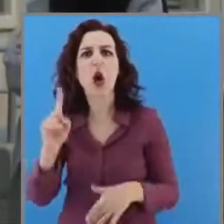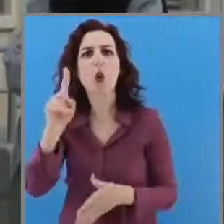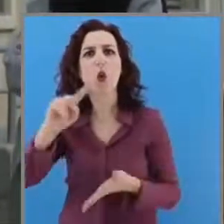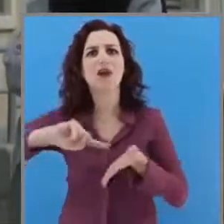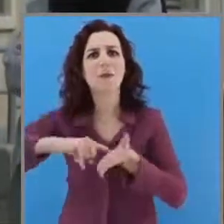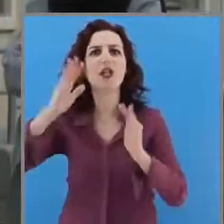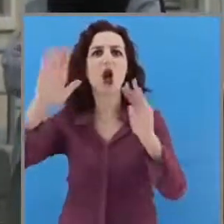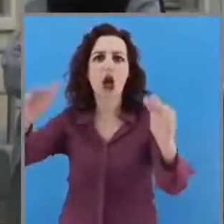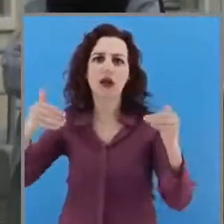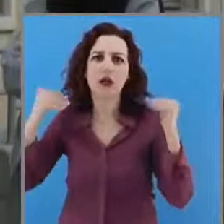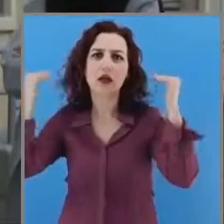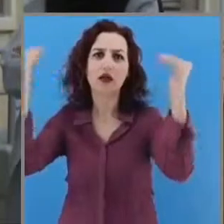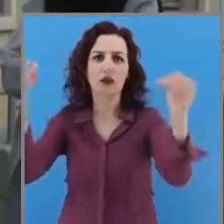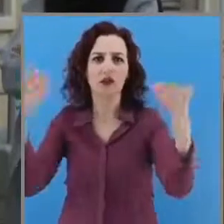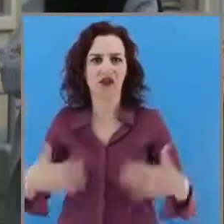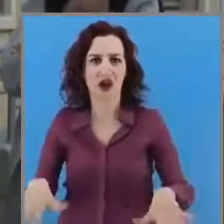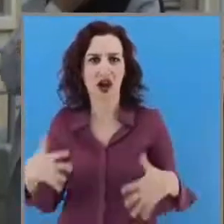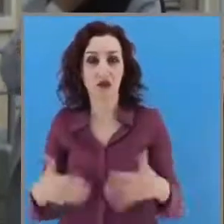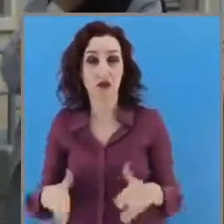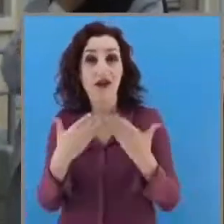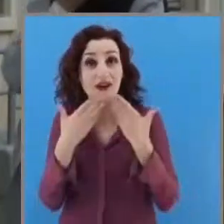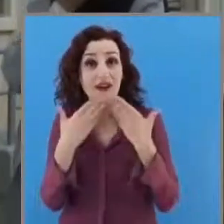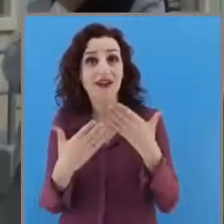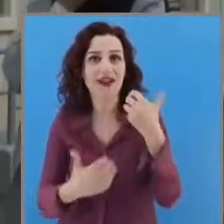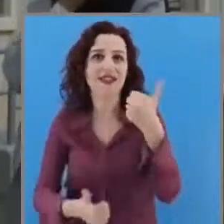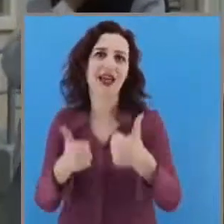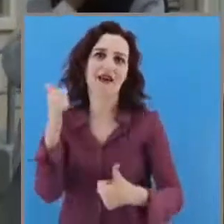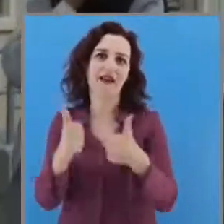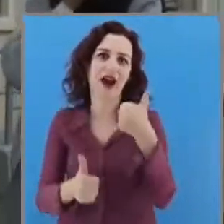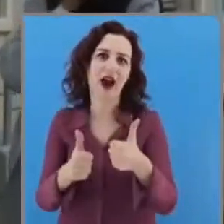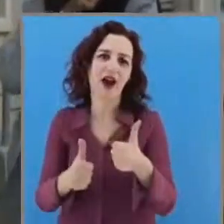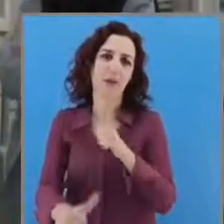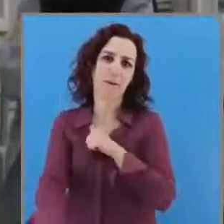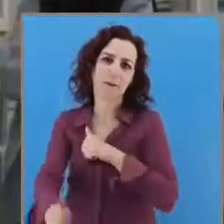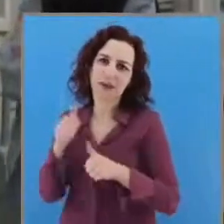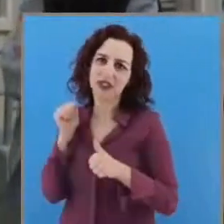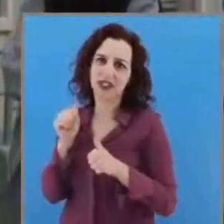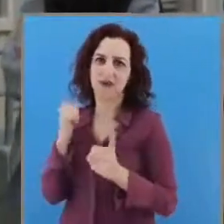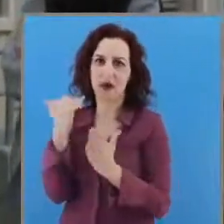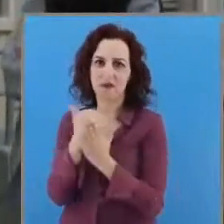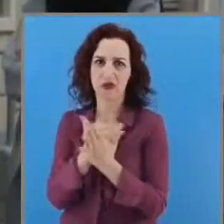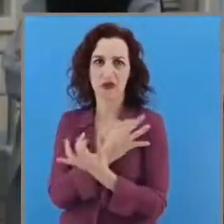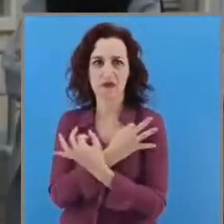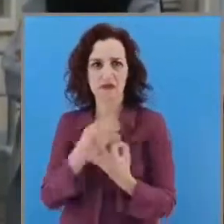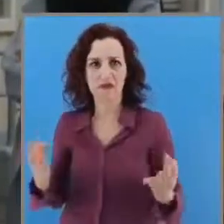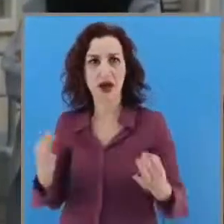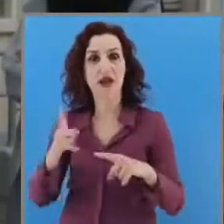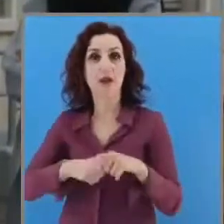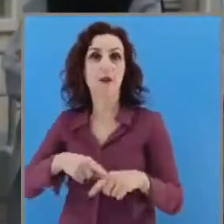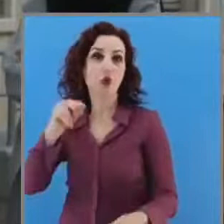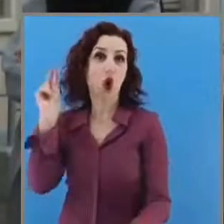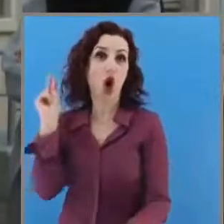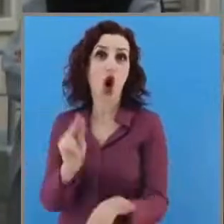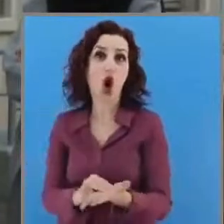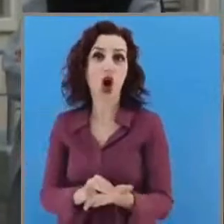quindi, grazie a una gara fatta in tempo e a un ordine di vaccini per un totale di